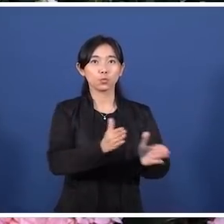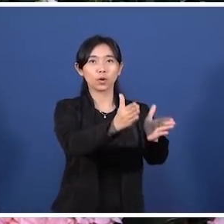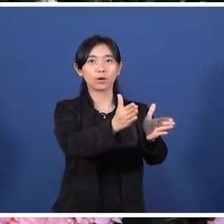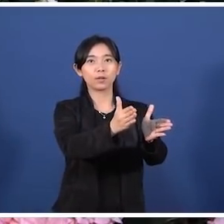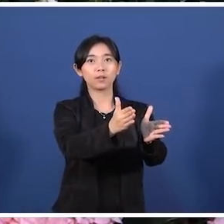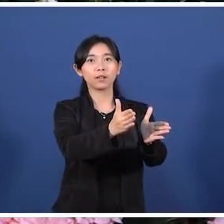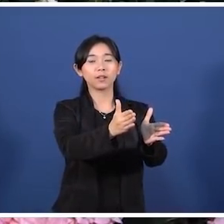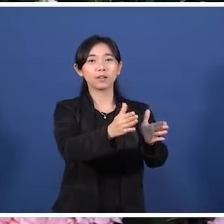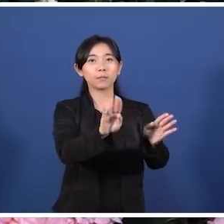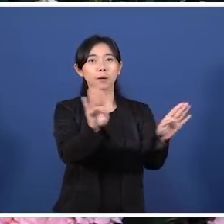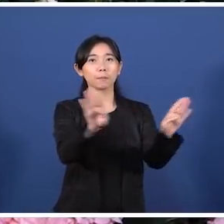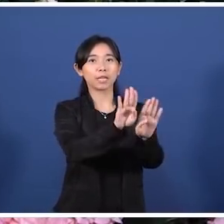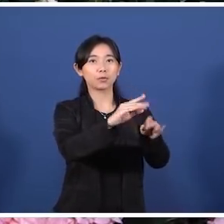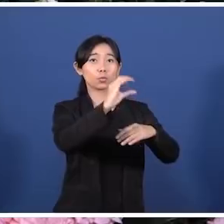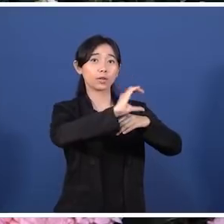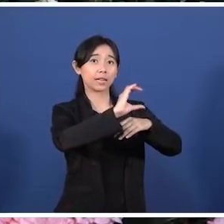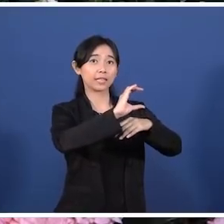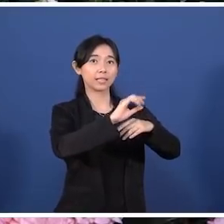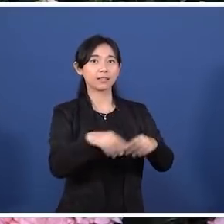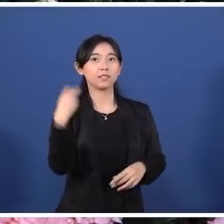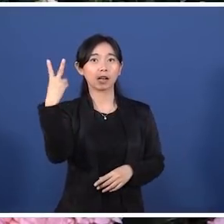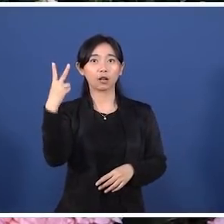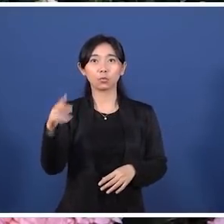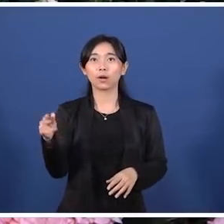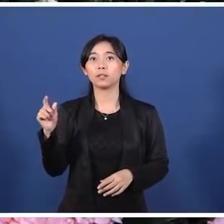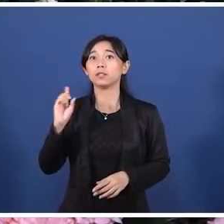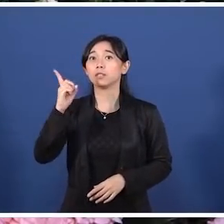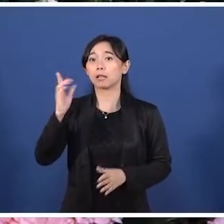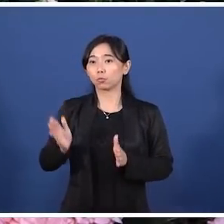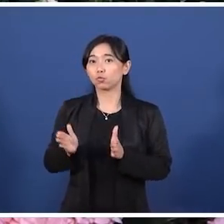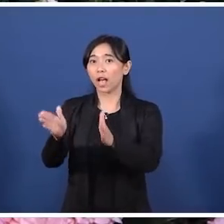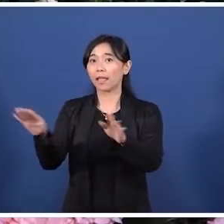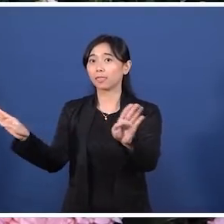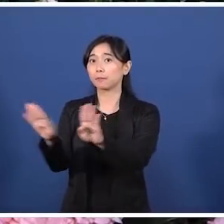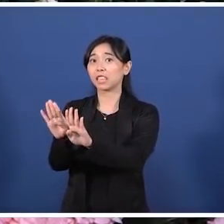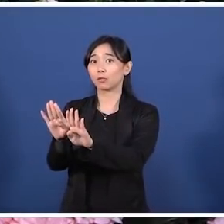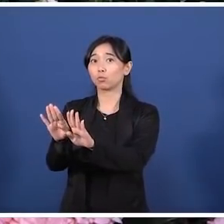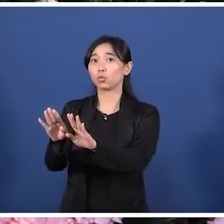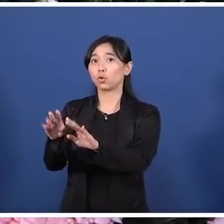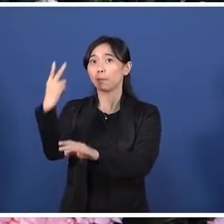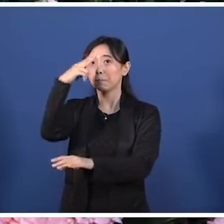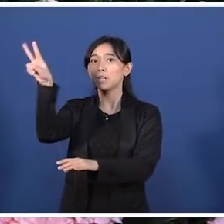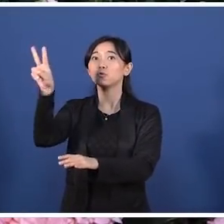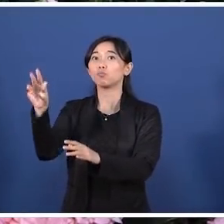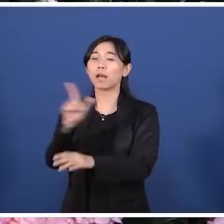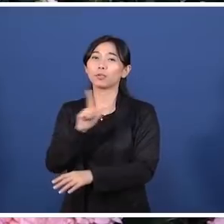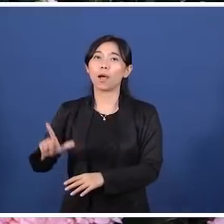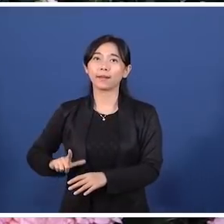lebih panjang ada pada pintu pergi ke gereja. Sedangkan pintu menemui Tuhan jauh lebih sedikit.